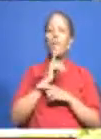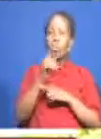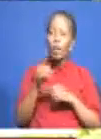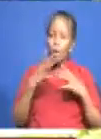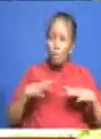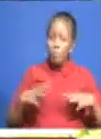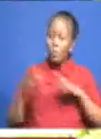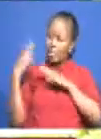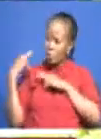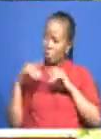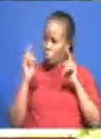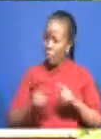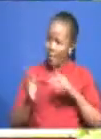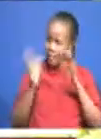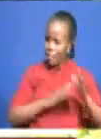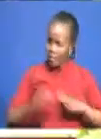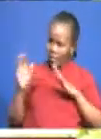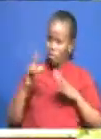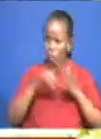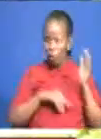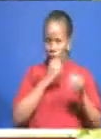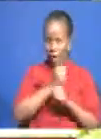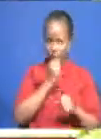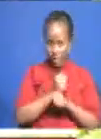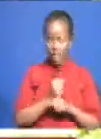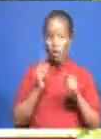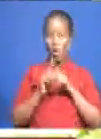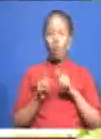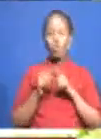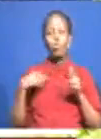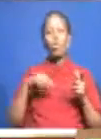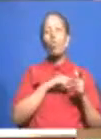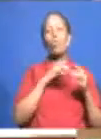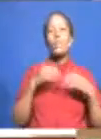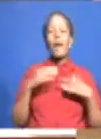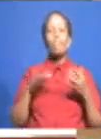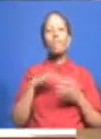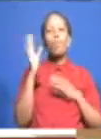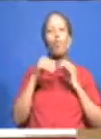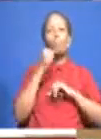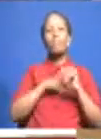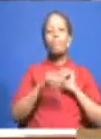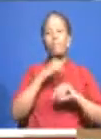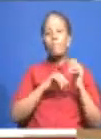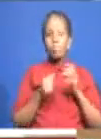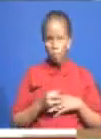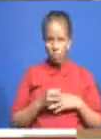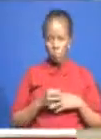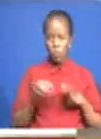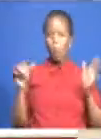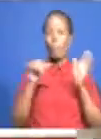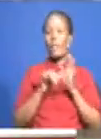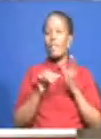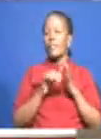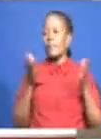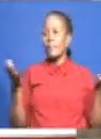we re-evaluate what we've done now and we take more concrete steps now. Inabashiriwa kuwa tatizo la